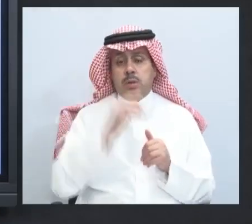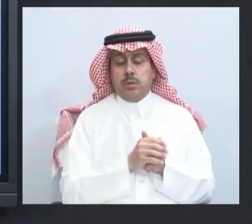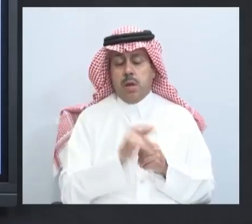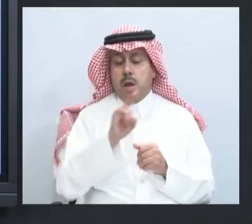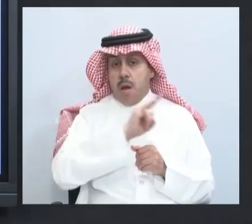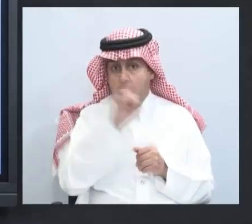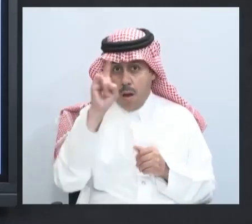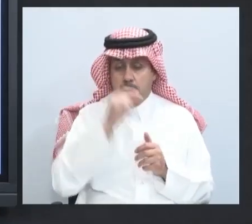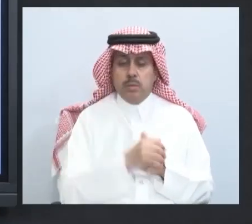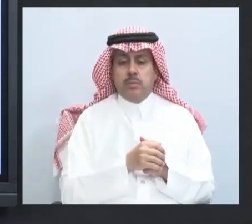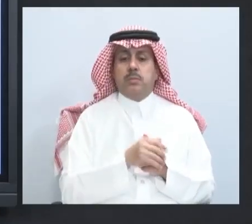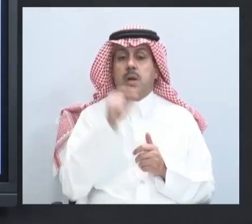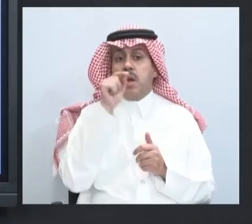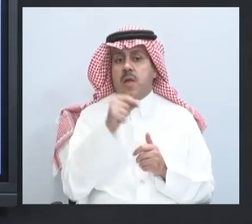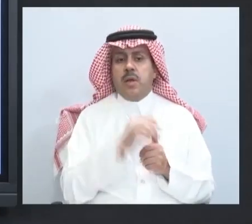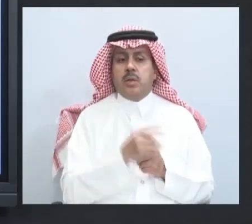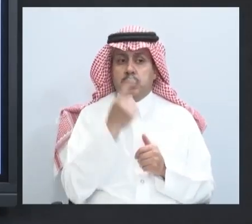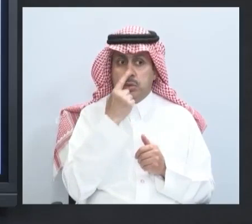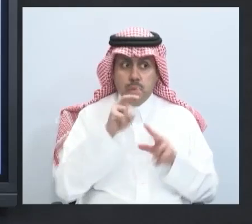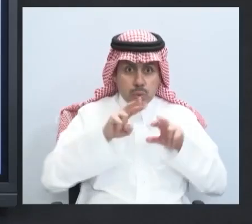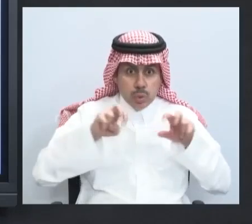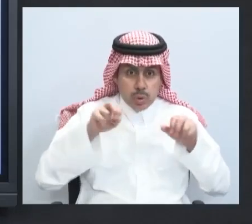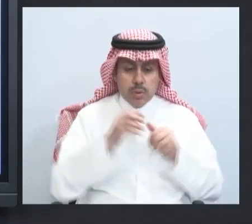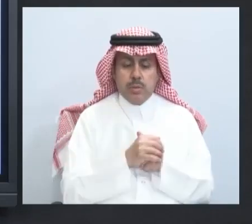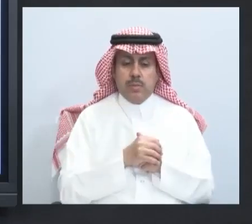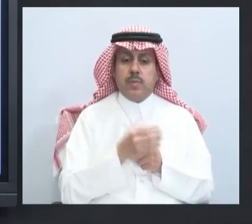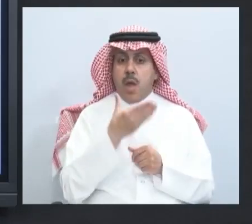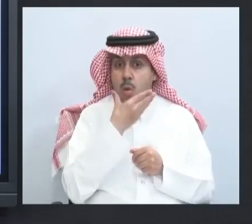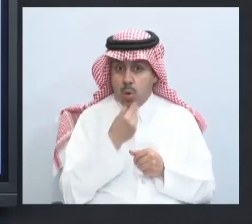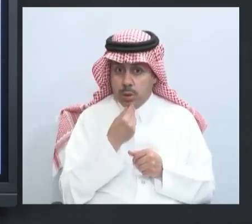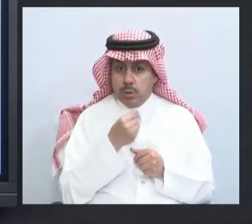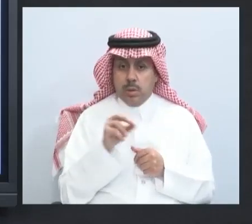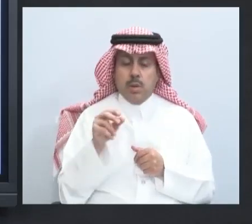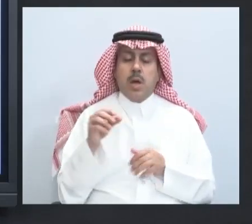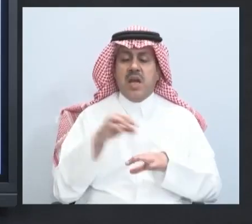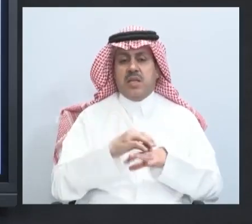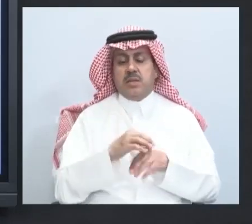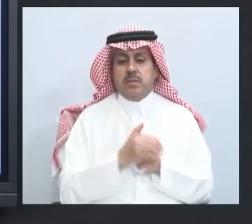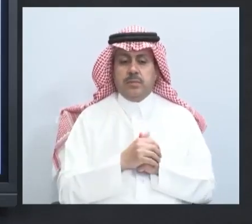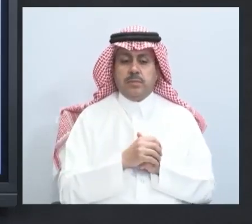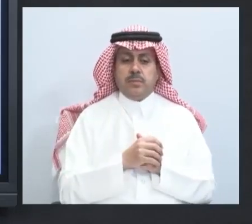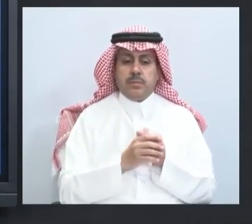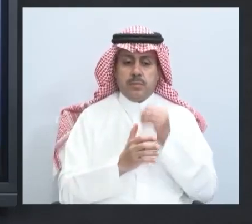وعلا عن ذلكم الذي يتجسس ويتتبع عورات الناس وعورات